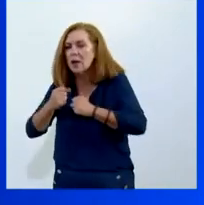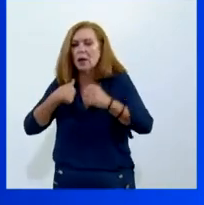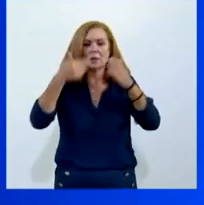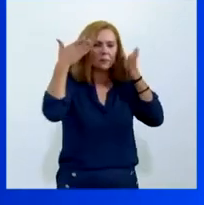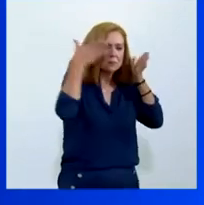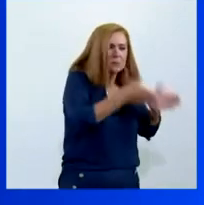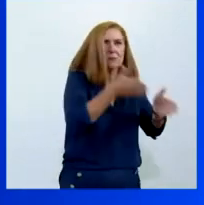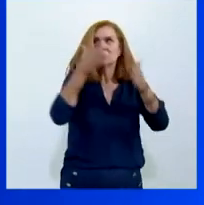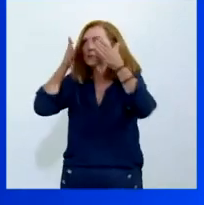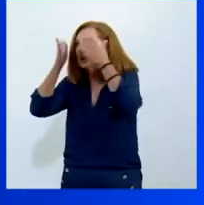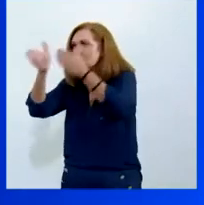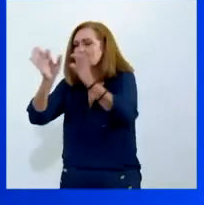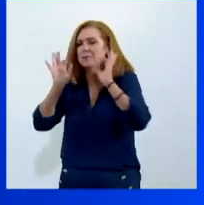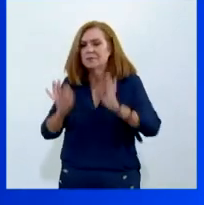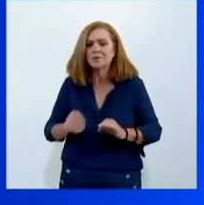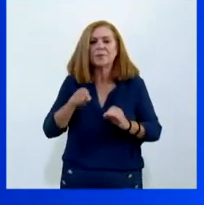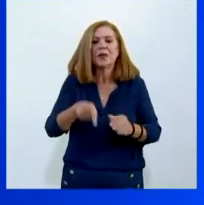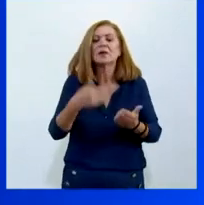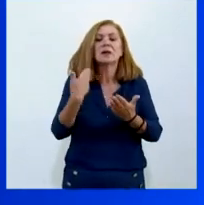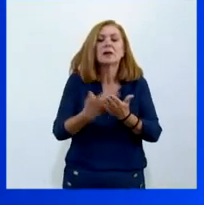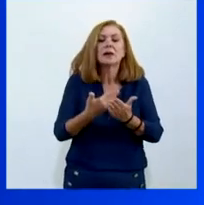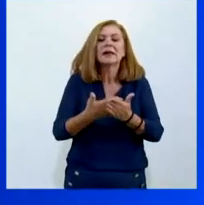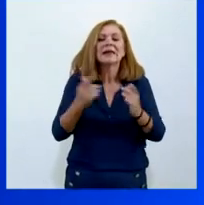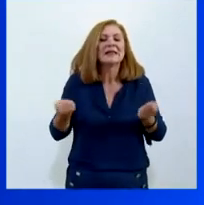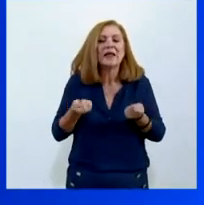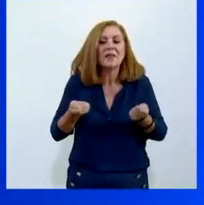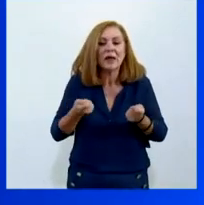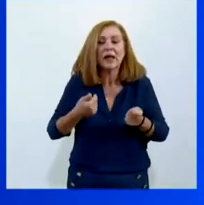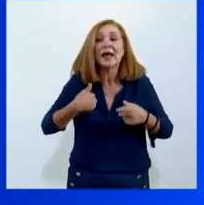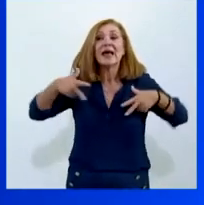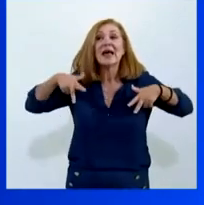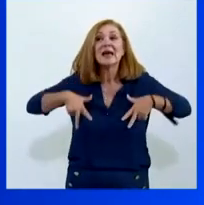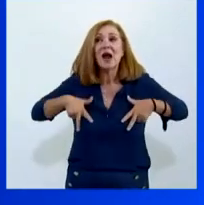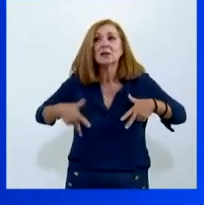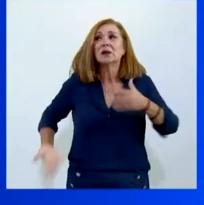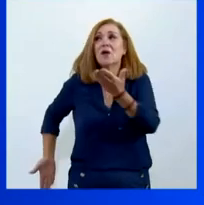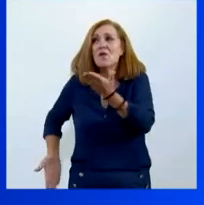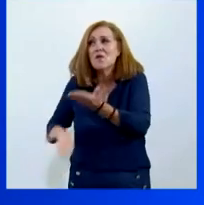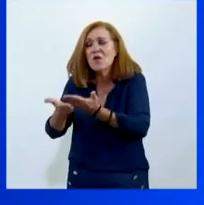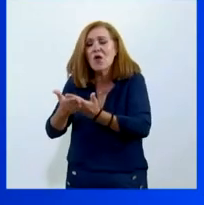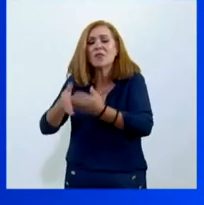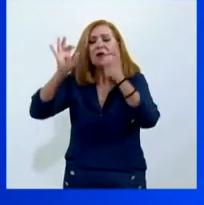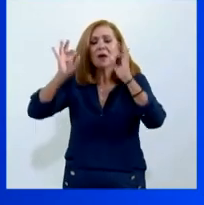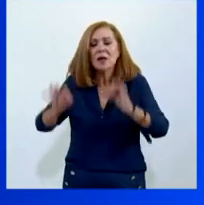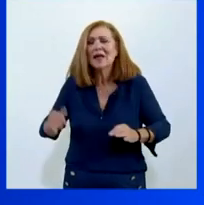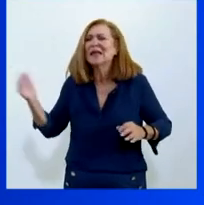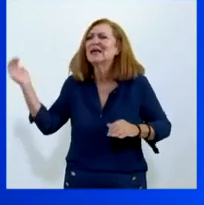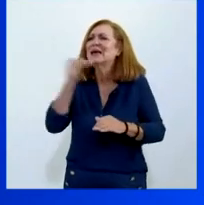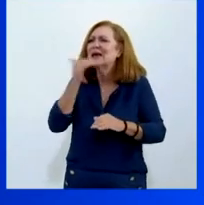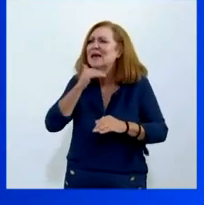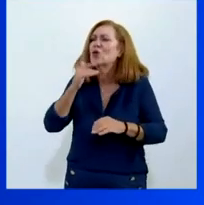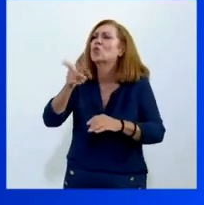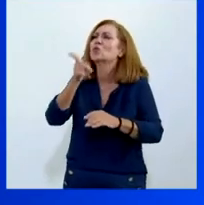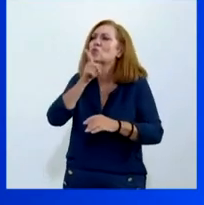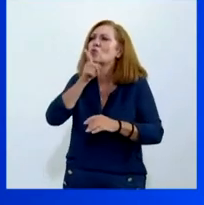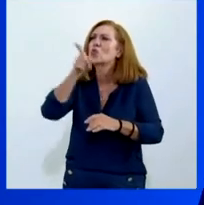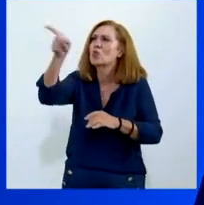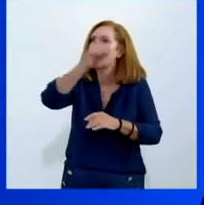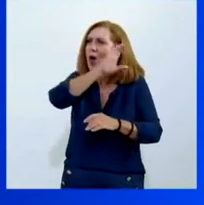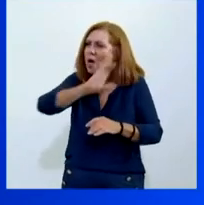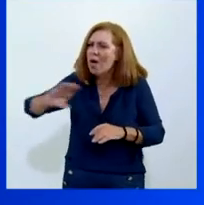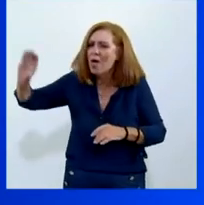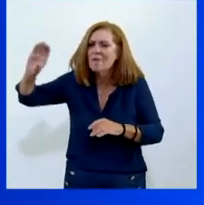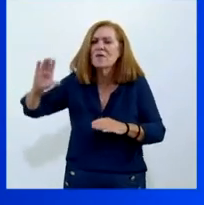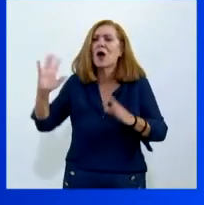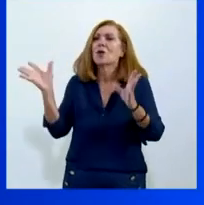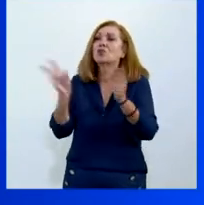στην πράξη? Κρατική αρρωγή, έτσι όπως έχει ανακοινωθεί, θα εφαρμοστεί με πολύ μεγάλη ταχύτητα και στον Εύρο για